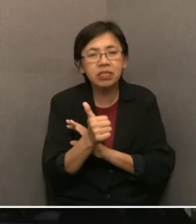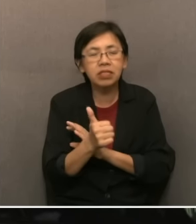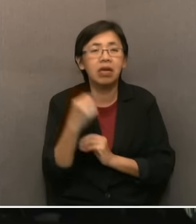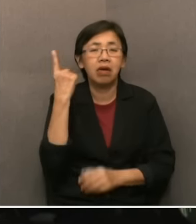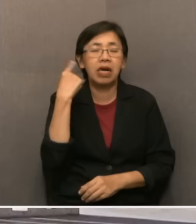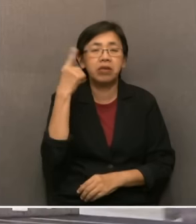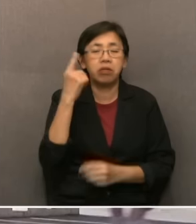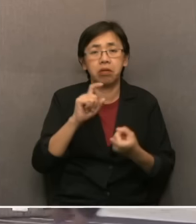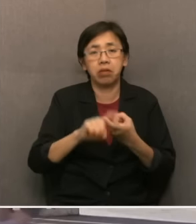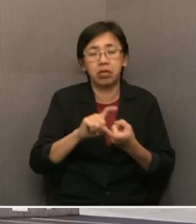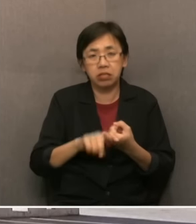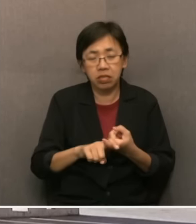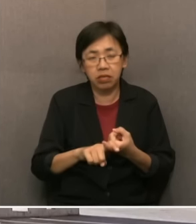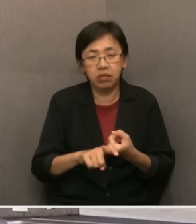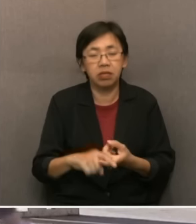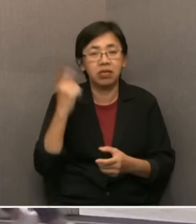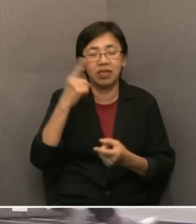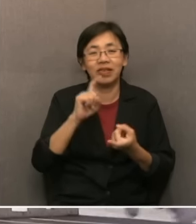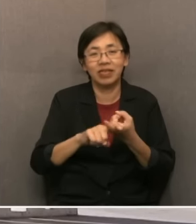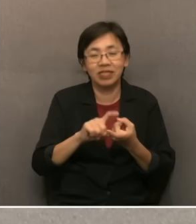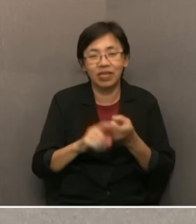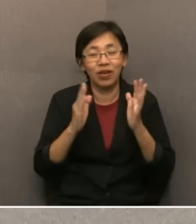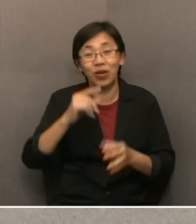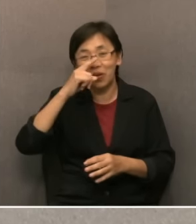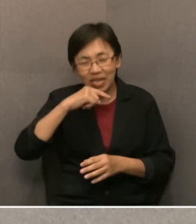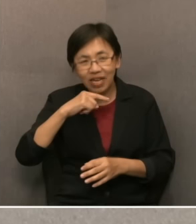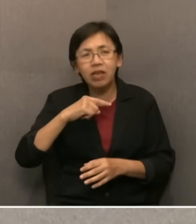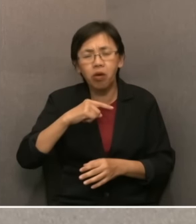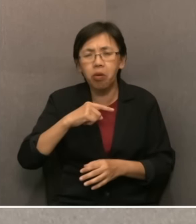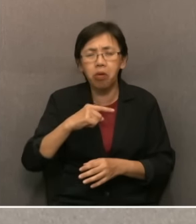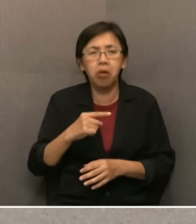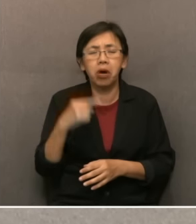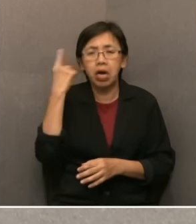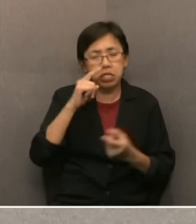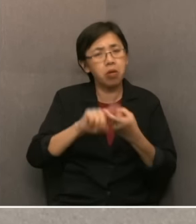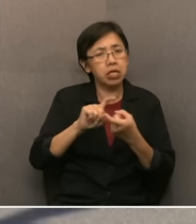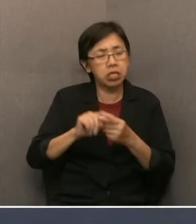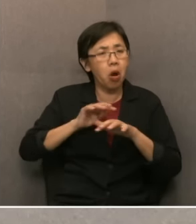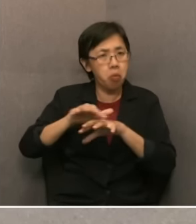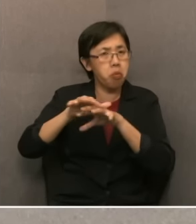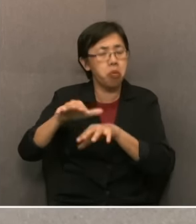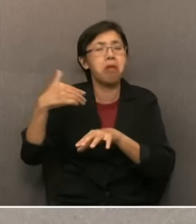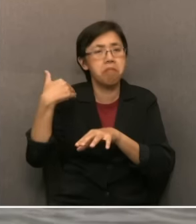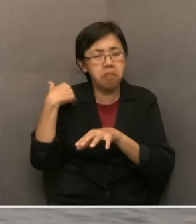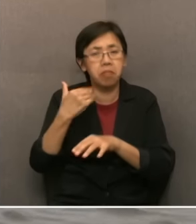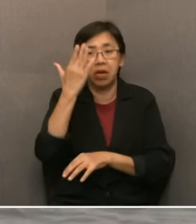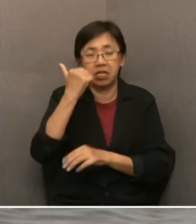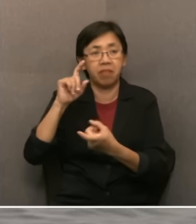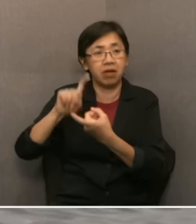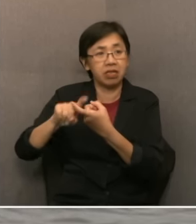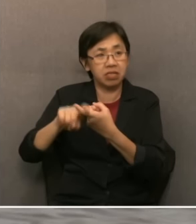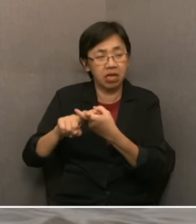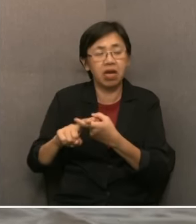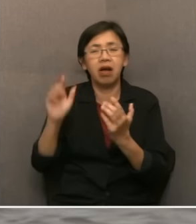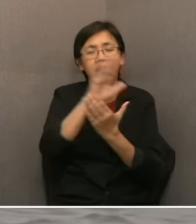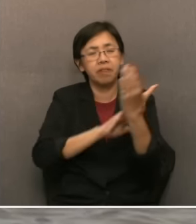เที่ยวในรัสเซียเองในในหมู่นักท่องเที่ยวชาวไทยเองก็ได้รับความแบบสนใจมากเหมือนกันเพราะว่ารัสเซียเองก็ถือได้